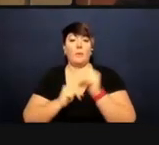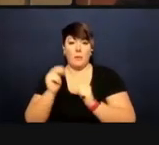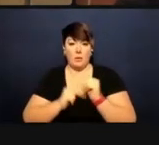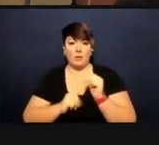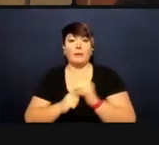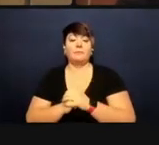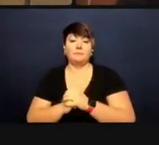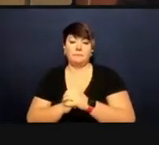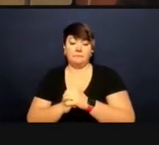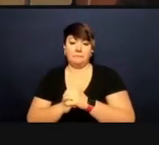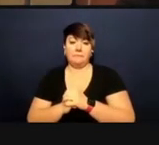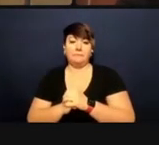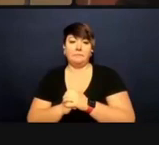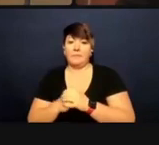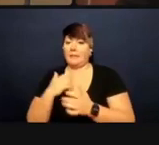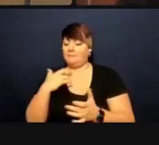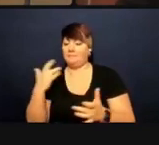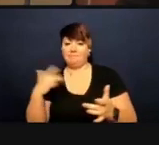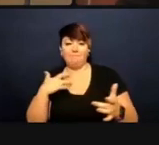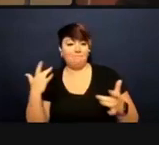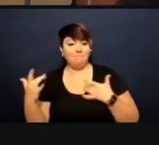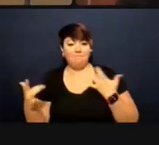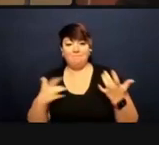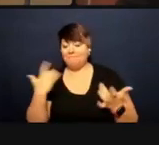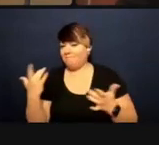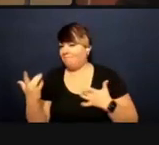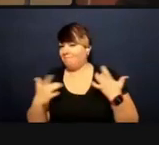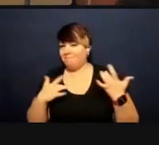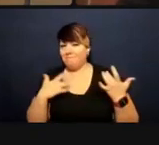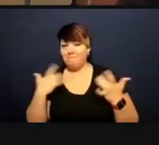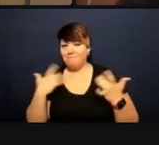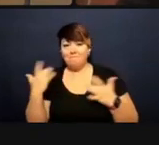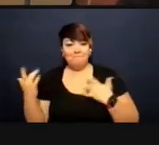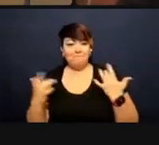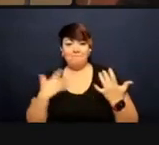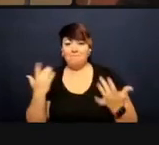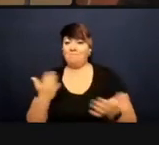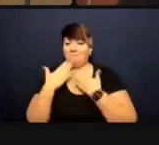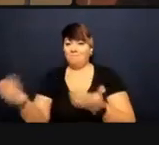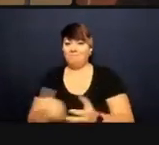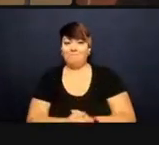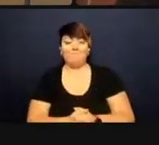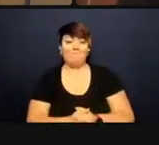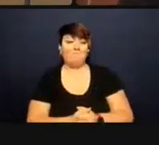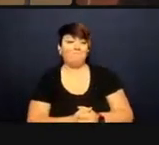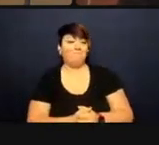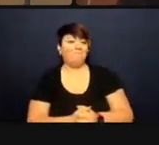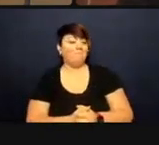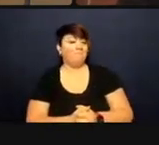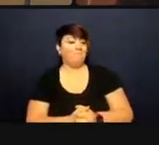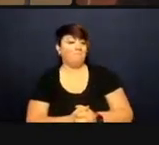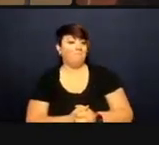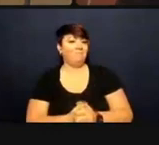tutaweza kuhakikisha ya kuwa watu wanaotumia maeneo haya wanaendelea kufurahia kutumia